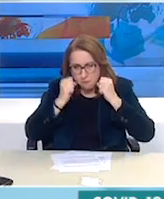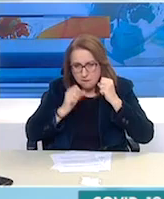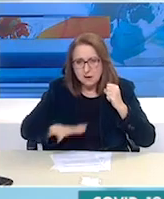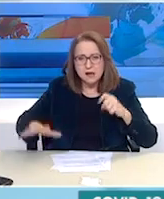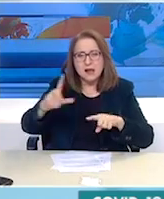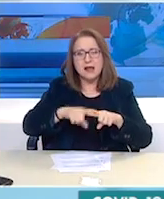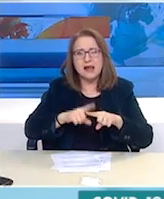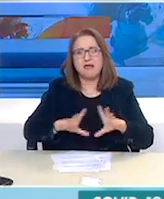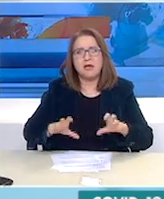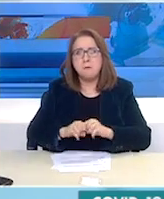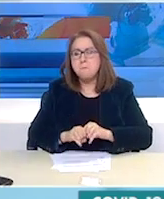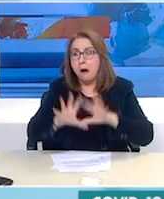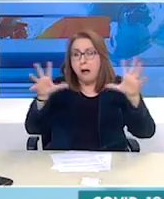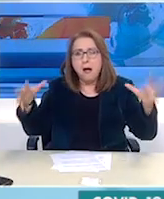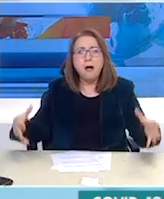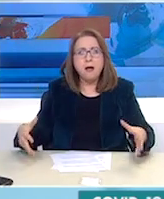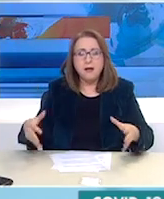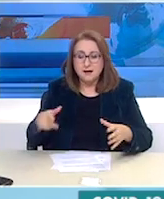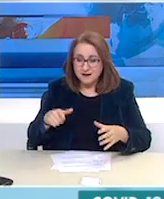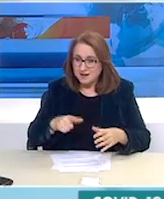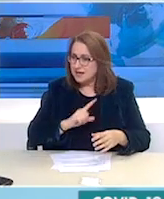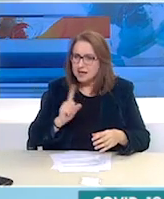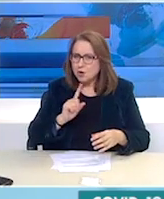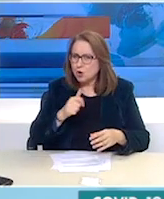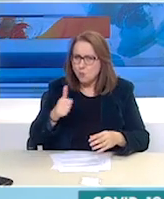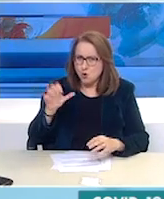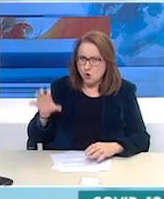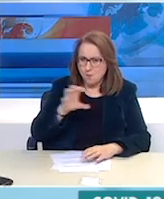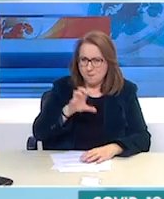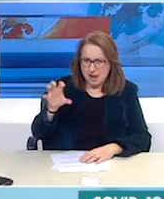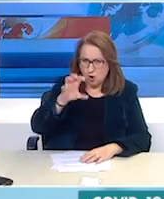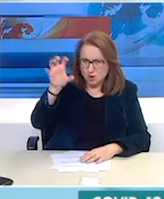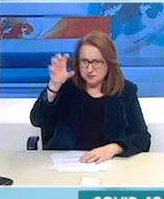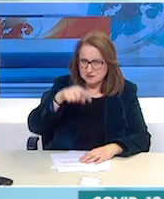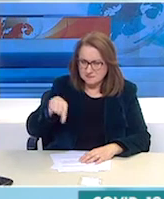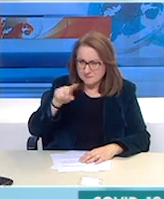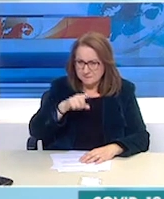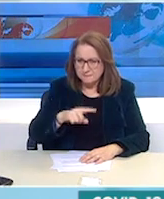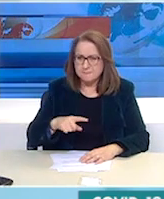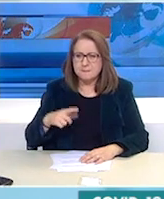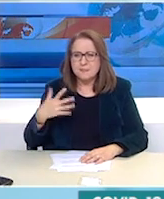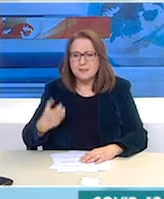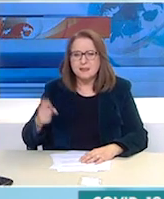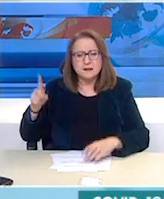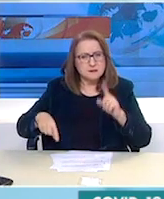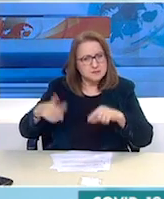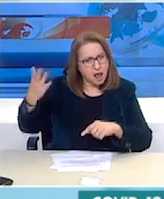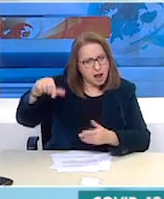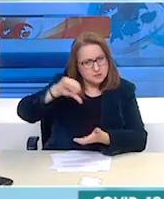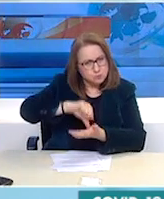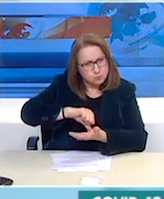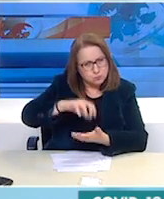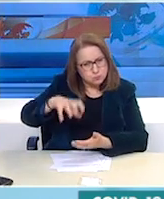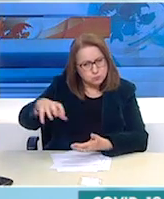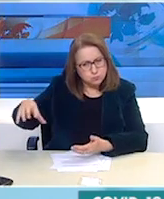περιοχές αυτές δεν είναι μόνο αυτές που σήμερα βρίσκονται σε υψηλά επιδημιολογικά φορτία, αλλά και άλλες και δι οι μητροπολιτικές και αστικές,